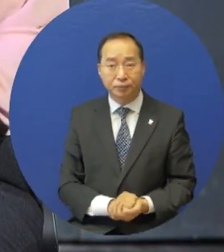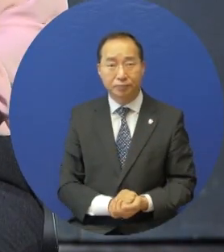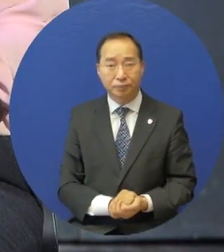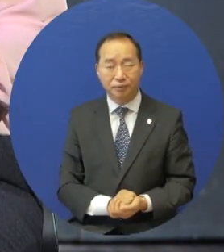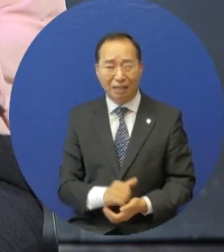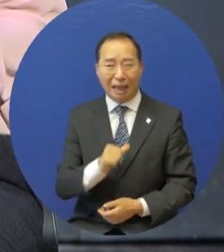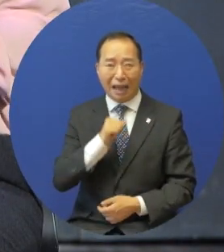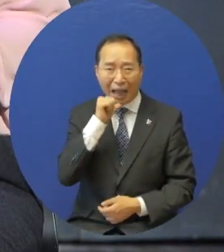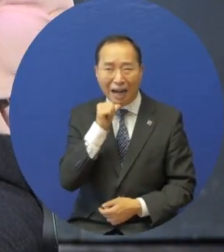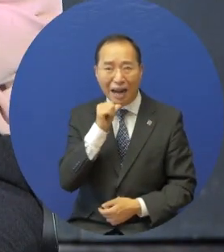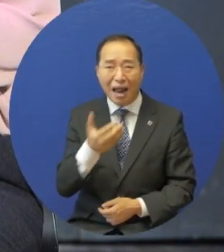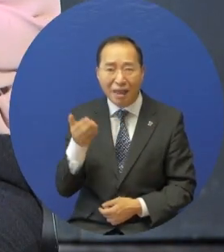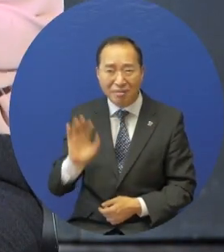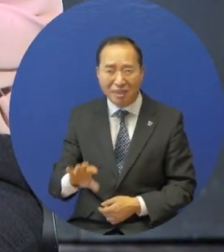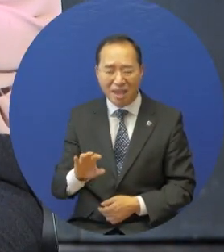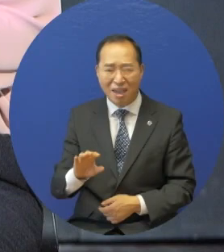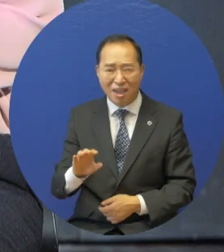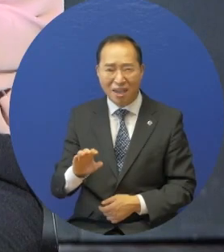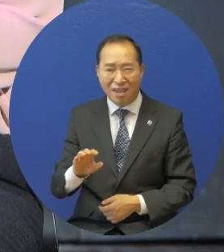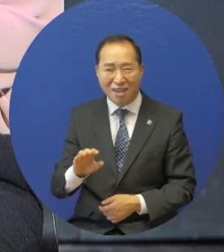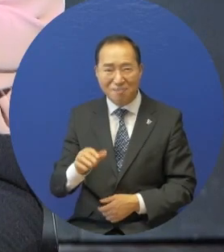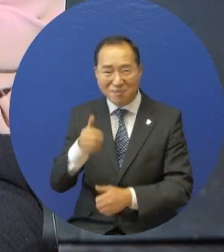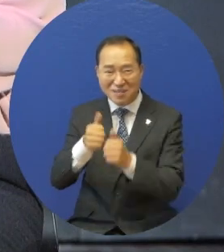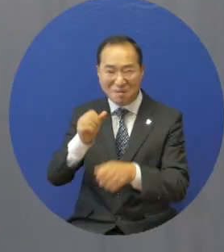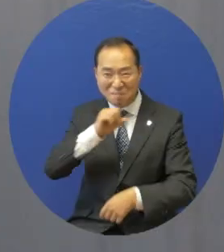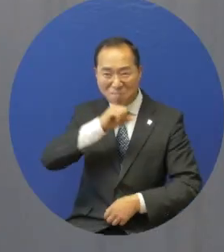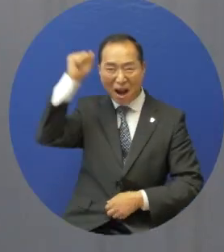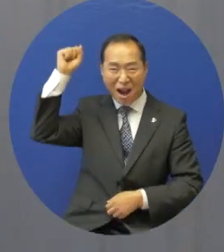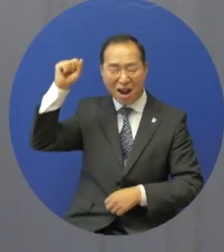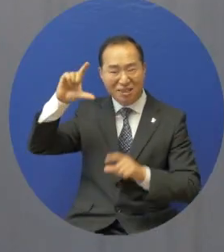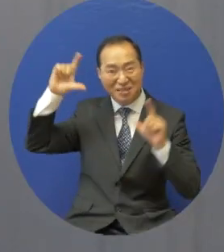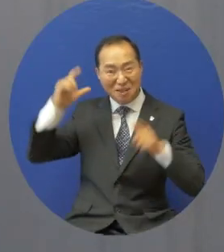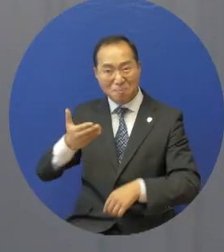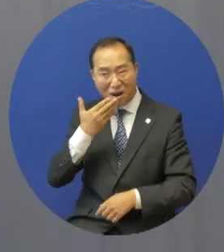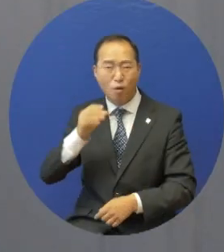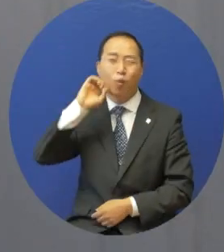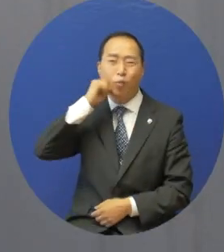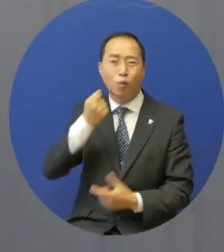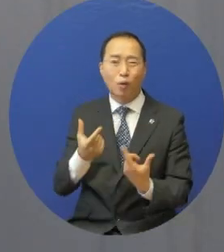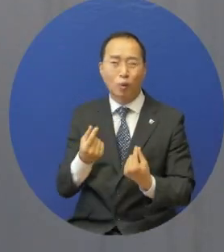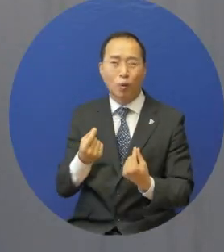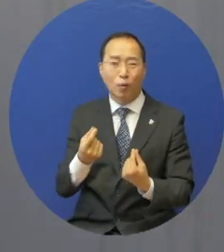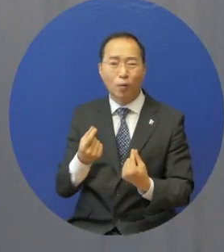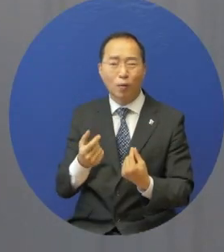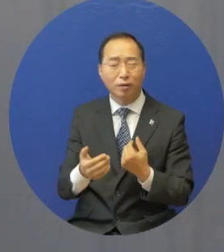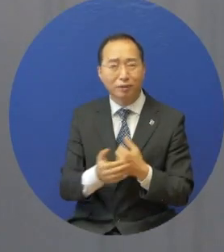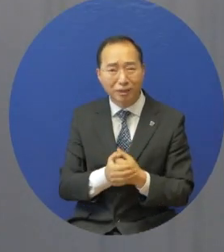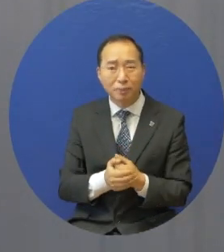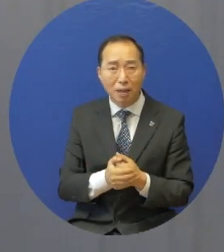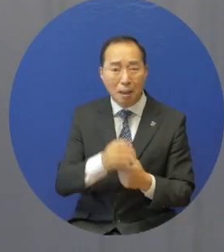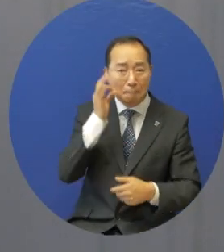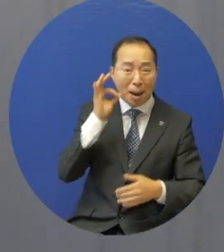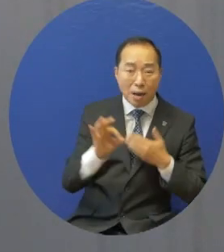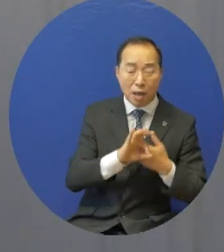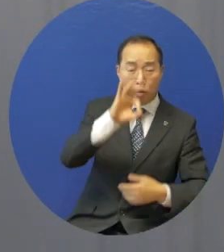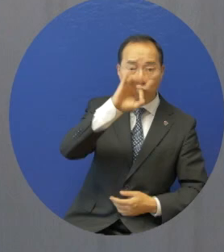개천에서 용나기는 좀 어려운 구조였던 것 같아요. 아, 과거 제도가 잘 정비되어서 유광억 같은